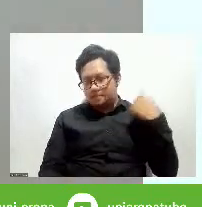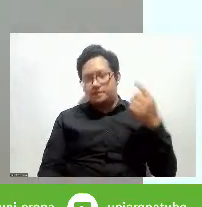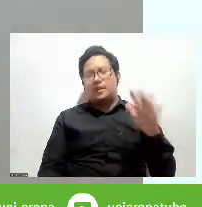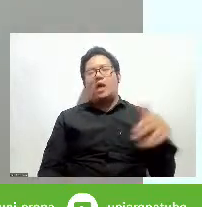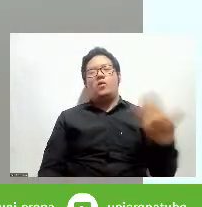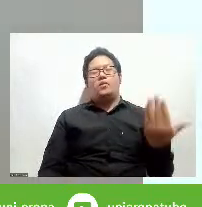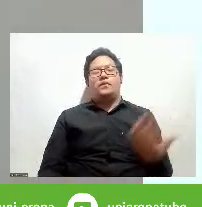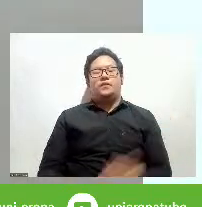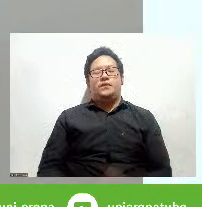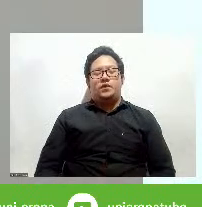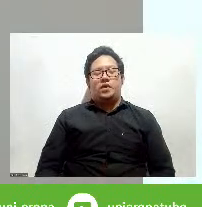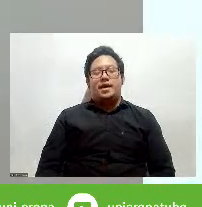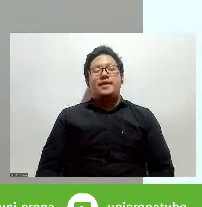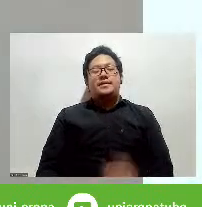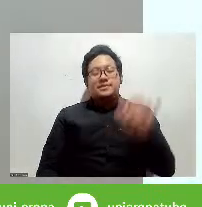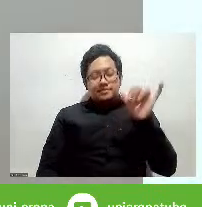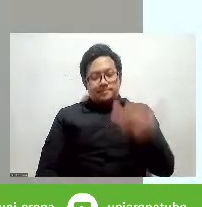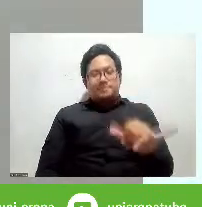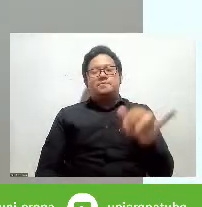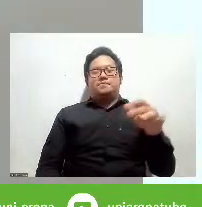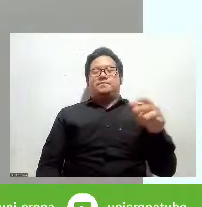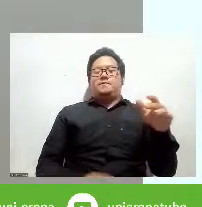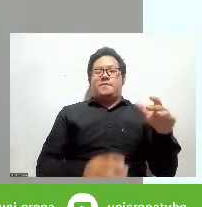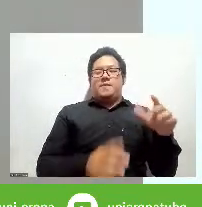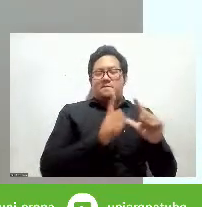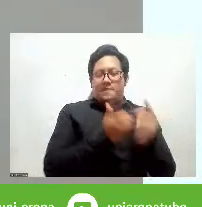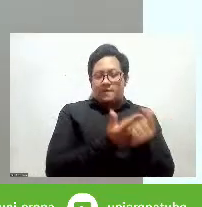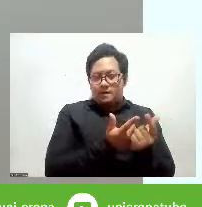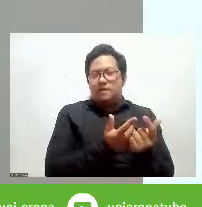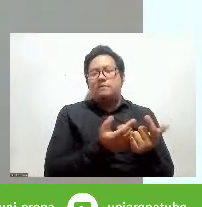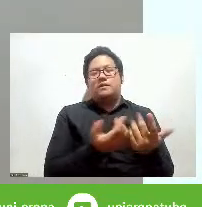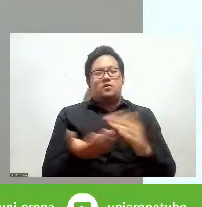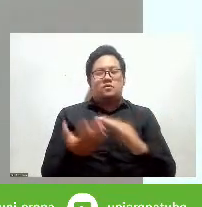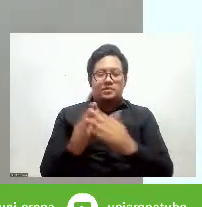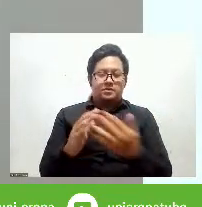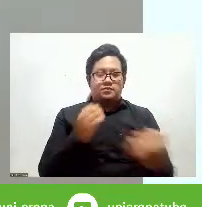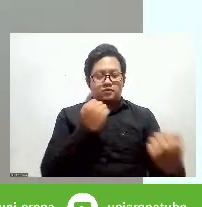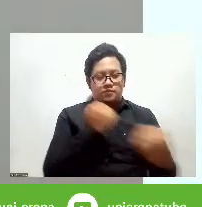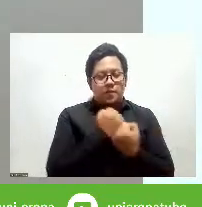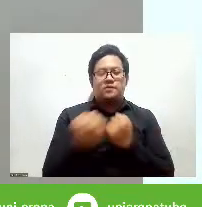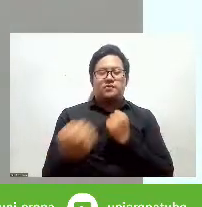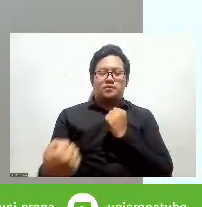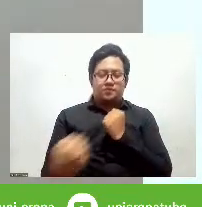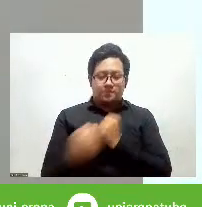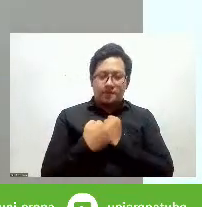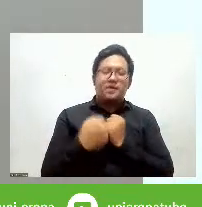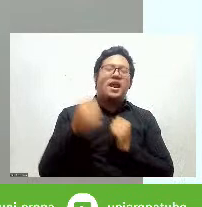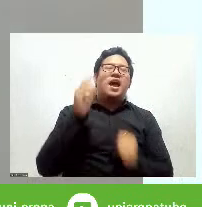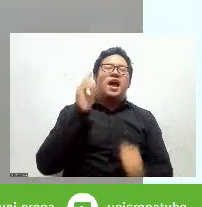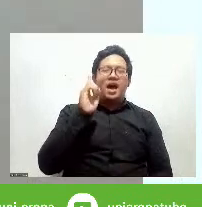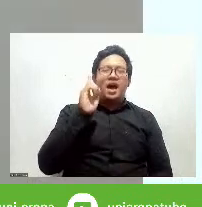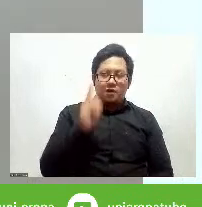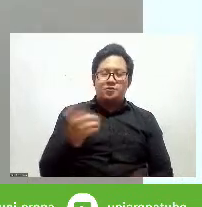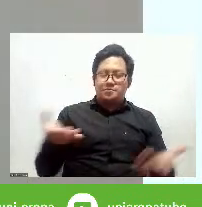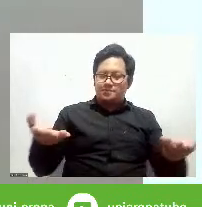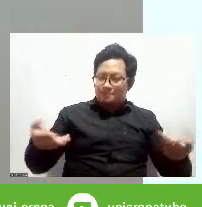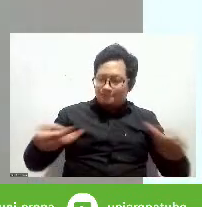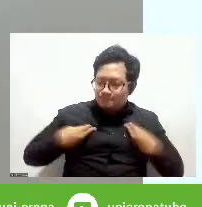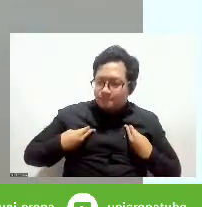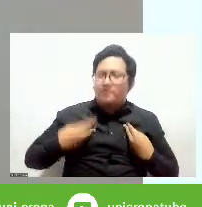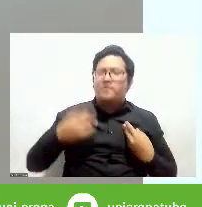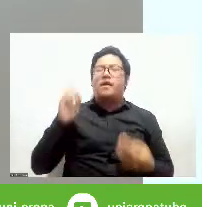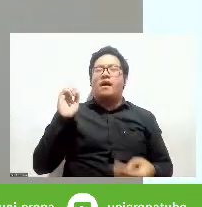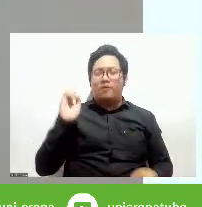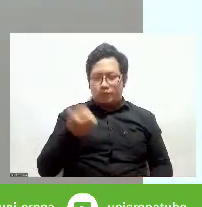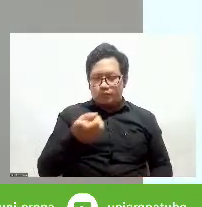berbagai pihak harus kita welcome dapat kita laksanakan